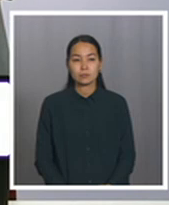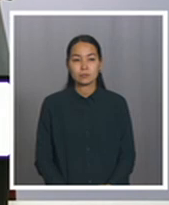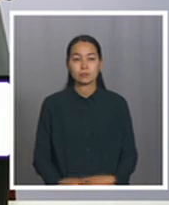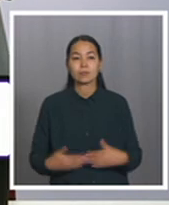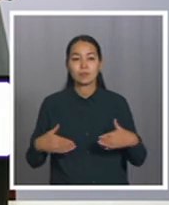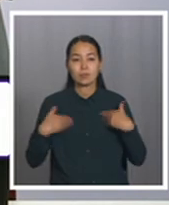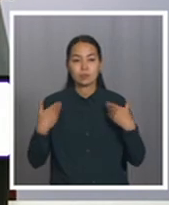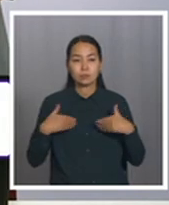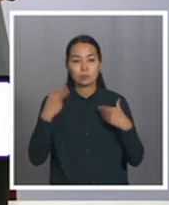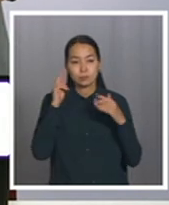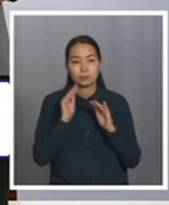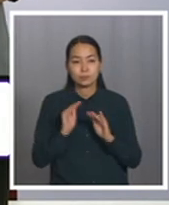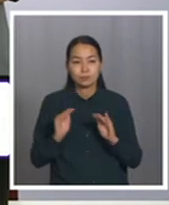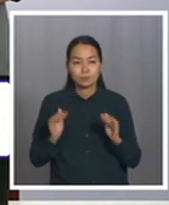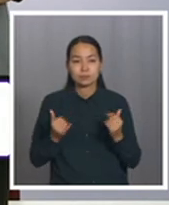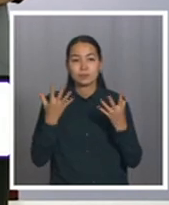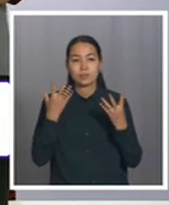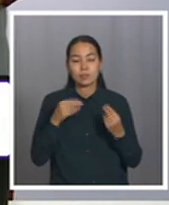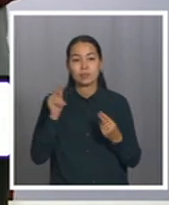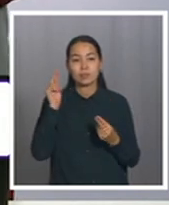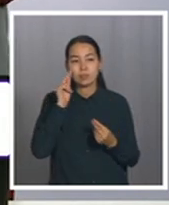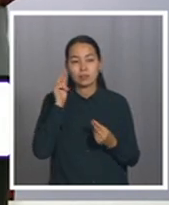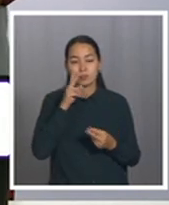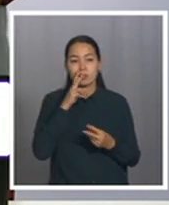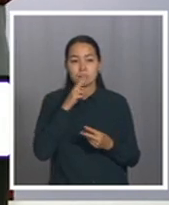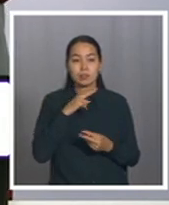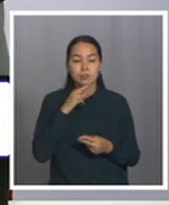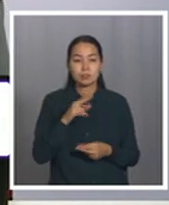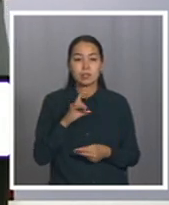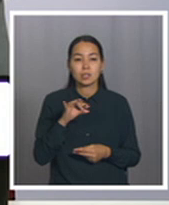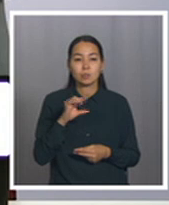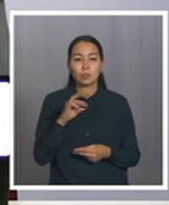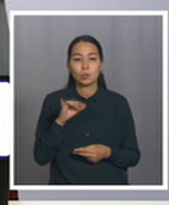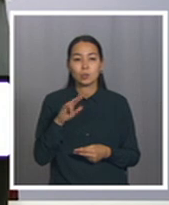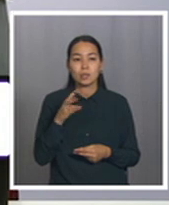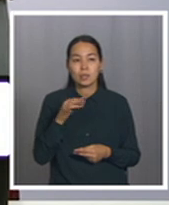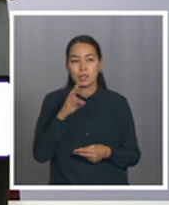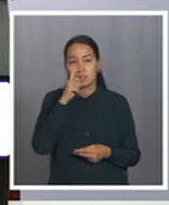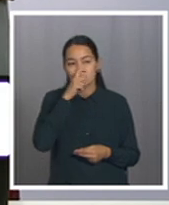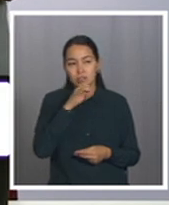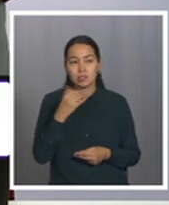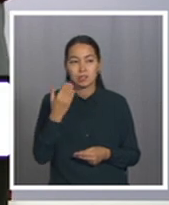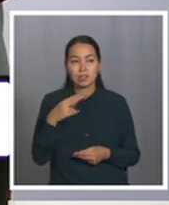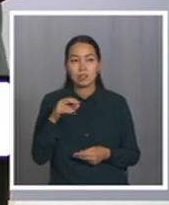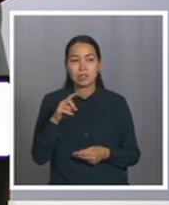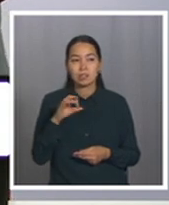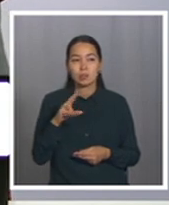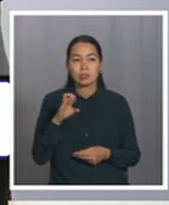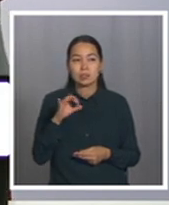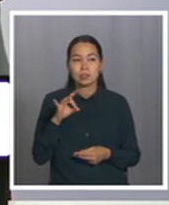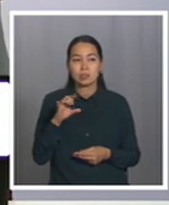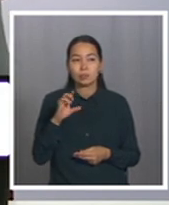Сәлеметсіздер ме, оқушылар? Бүгінгі біздің қарастыратын сабағымыз рибонуклеин қышқылы және дезоксирибонуклеин қышқылы